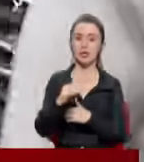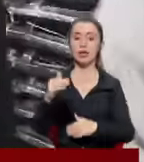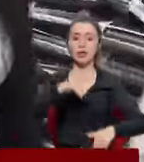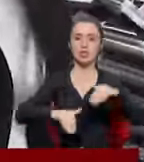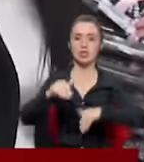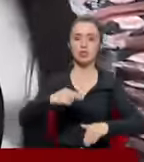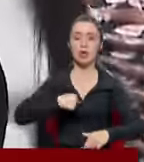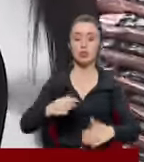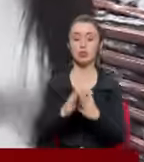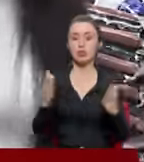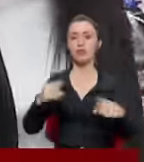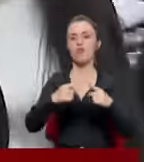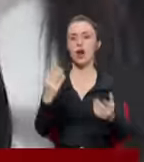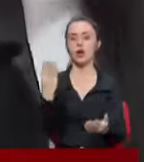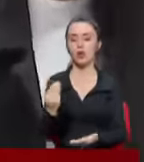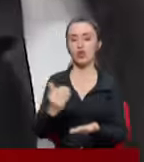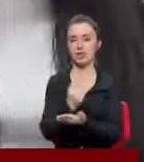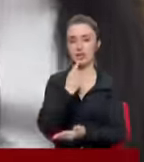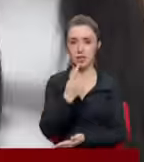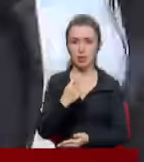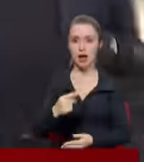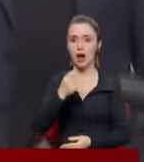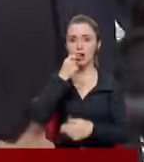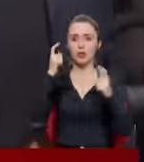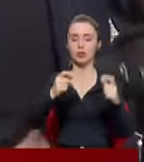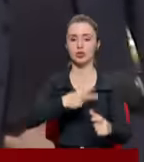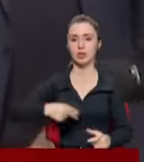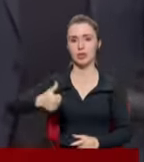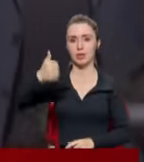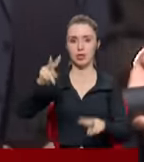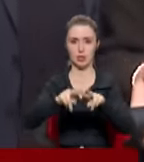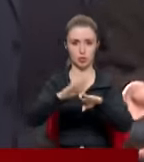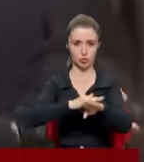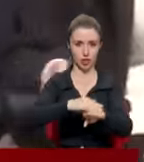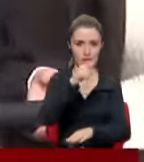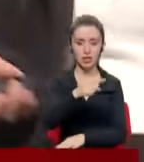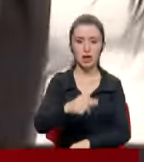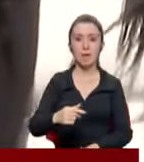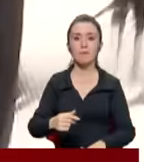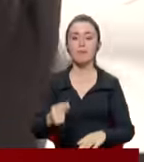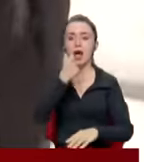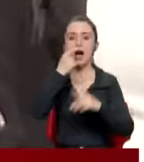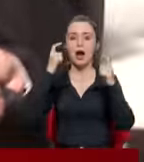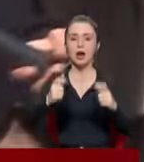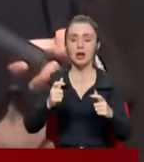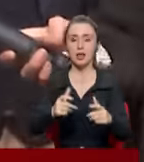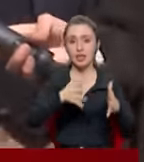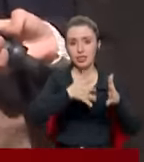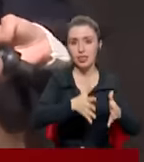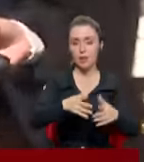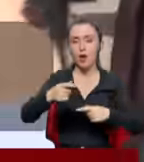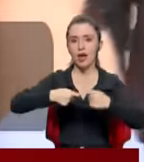Mart'ta açık ara farkla kazanacağız dedi bir kez daha Ankara Büyükşehir Belediye Başkanı Mansur Yavaş Başkentte toptancı hali